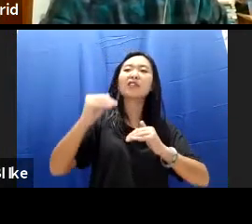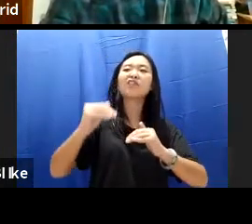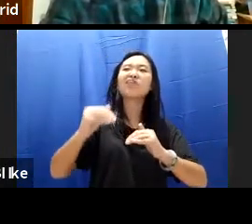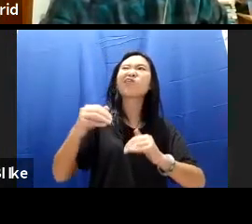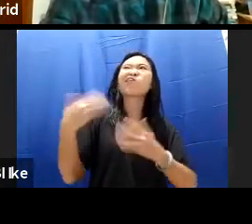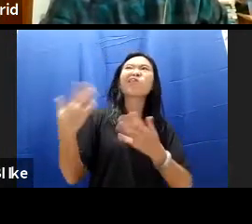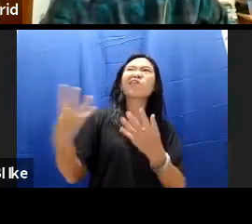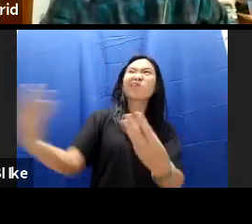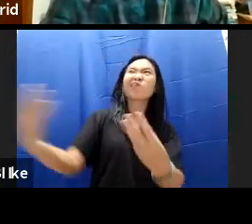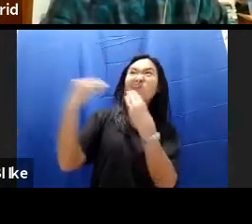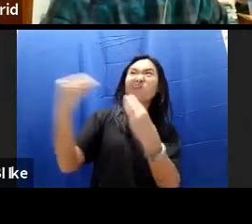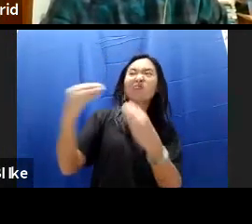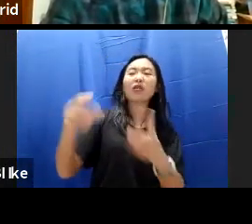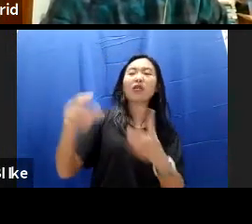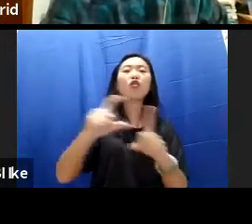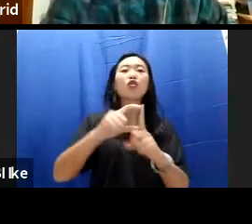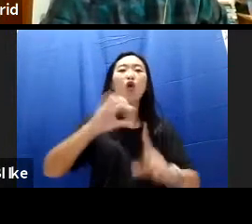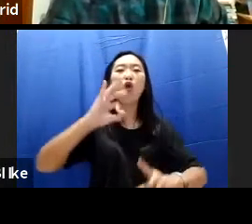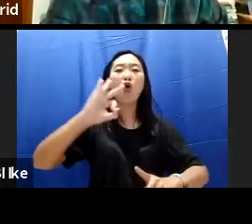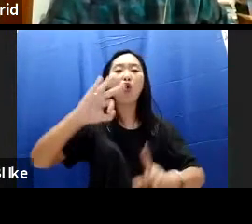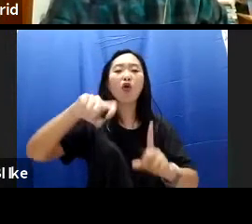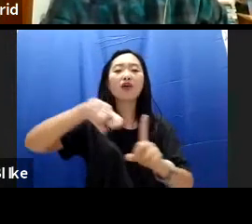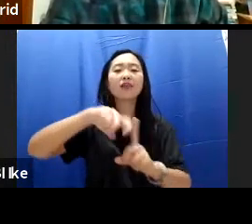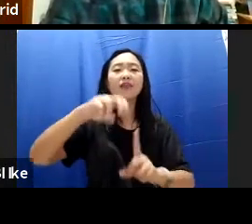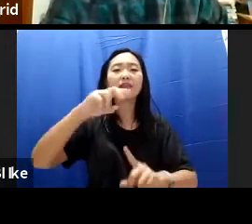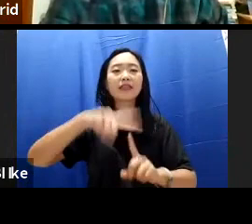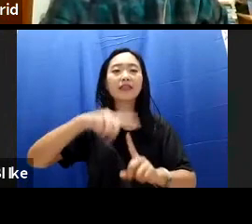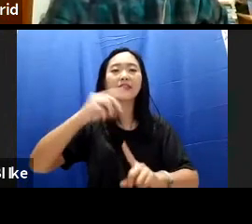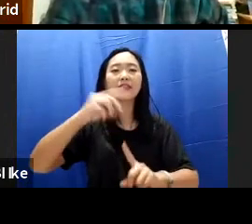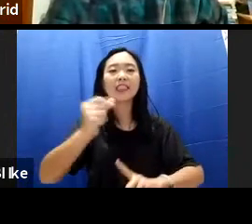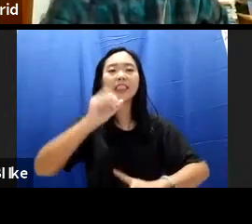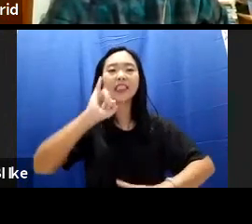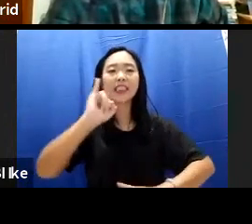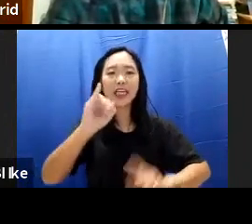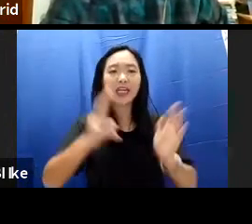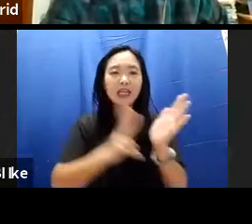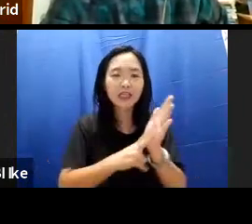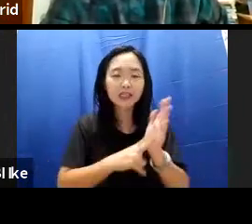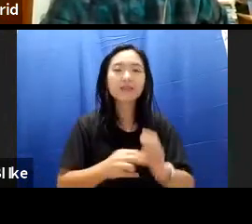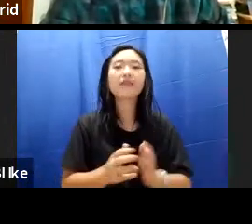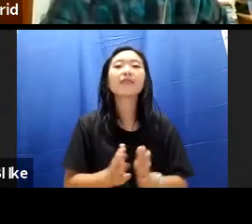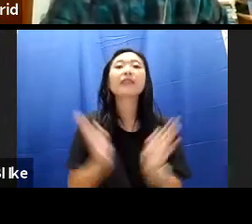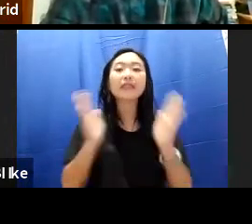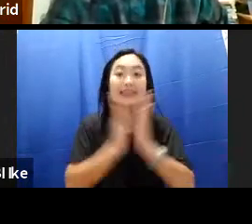dan seksualitas patriarkal dan heteronormatif yang